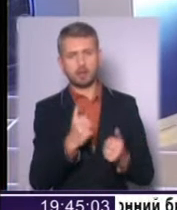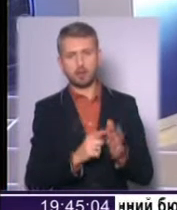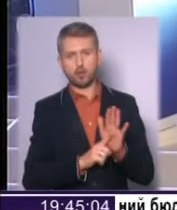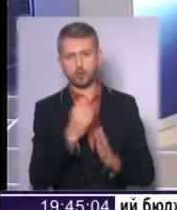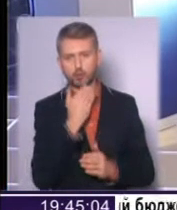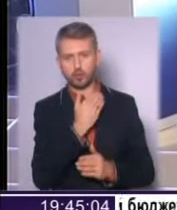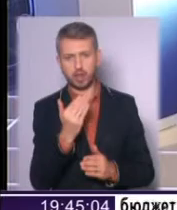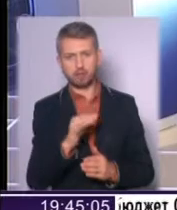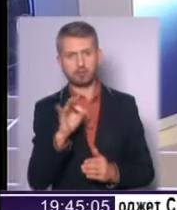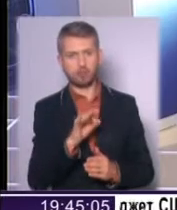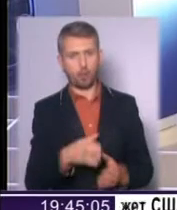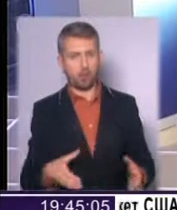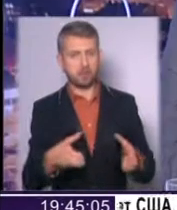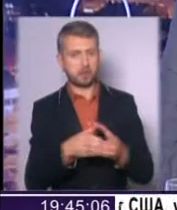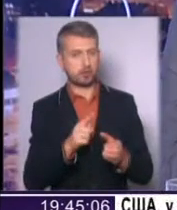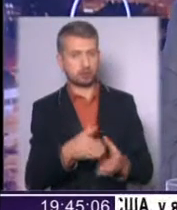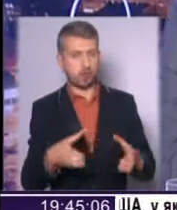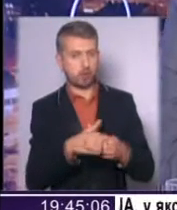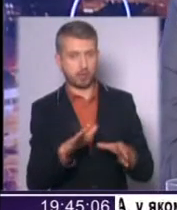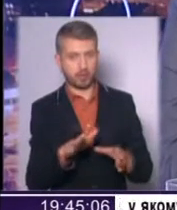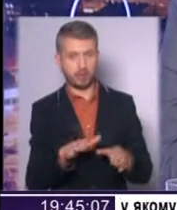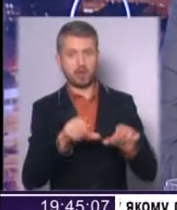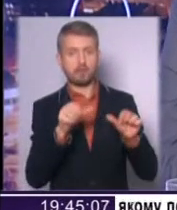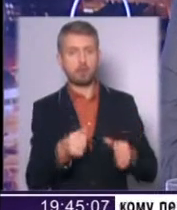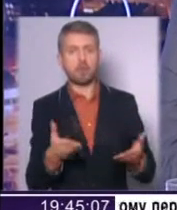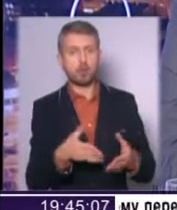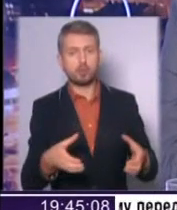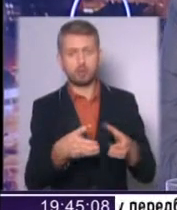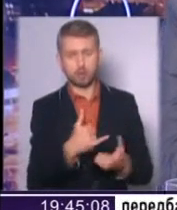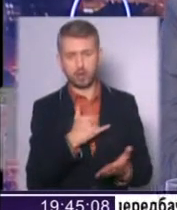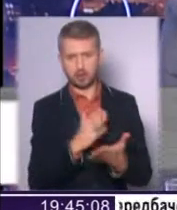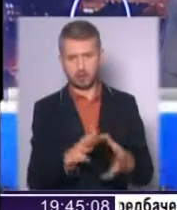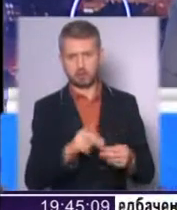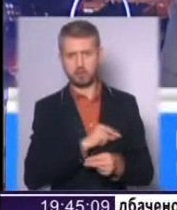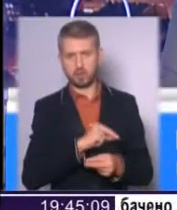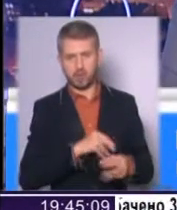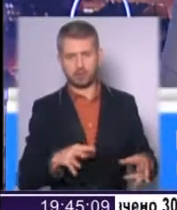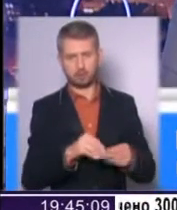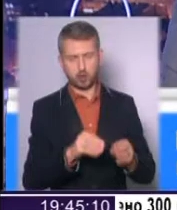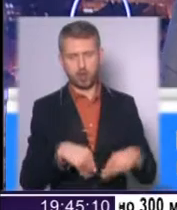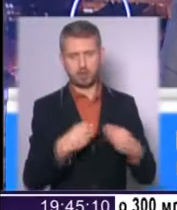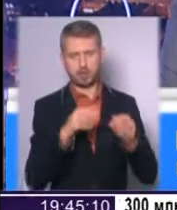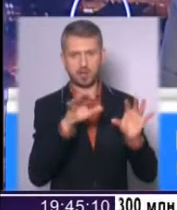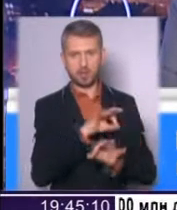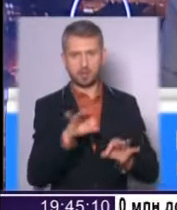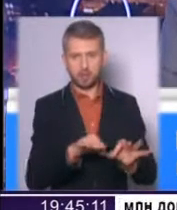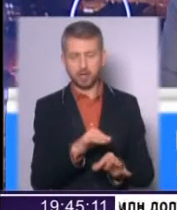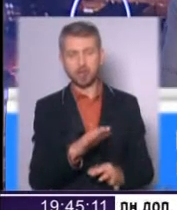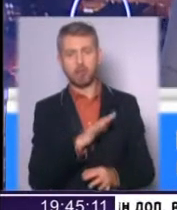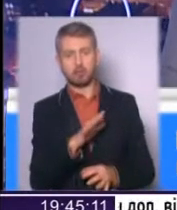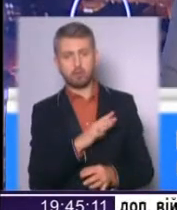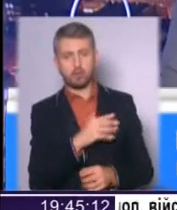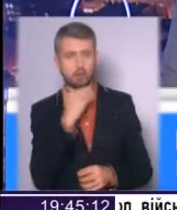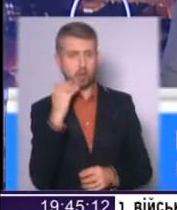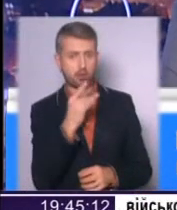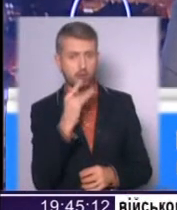не об'єднуєтесь з іншими опозиційними і чесними людьми в Верховній Раді, а їх там 50 чи 60, за